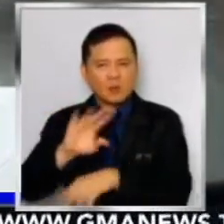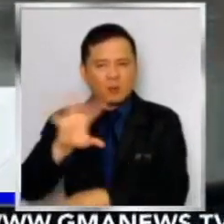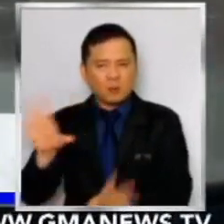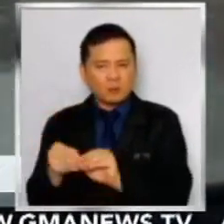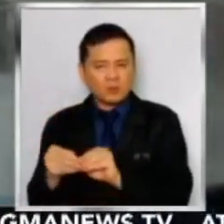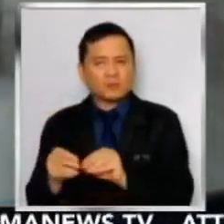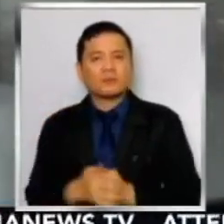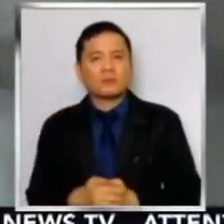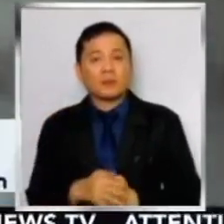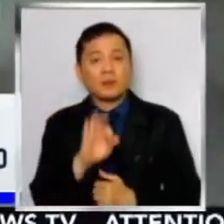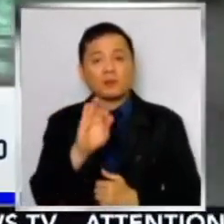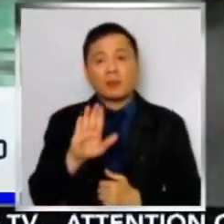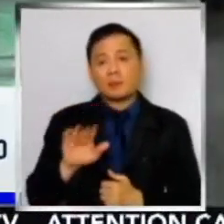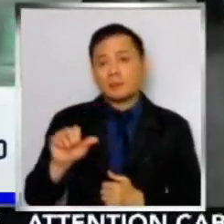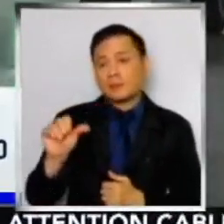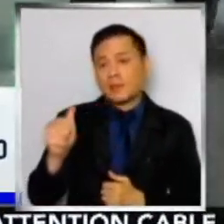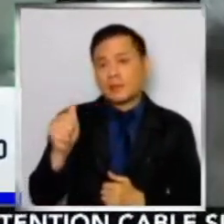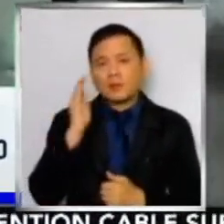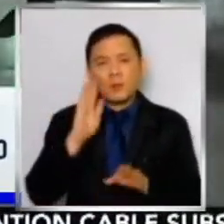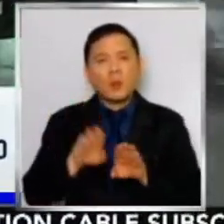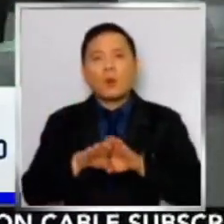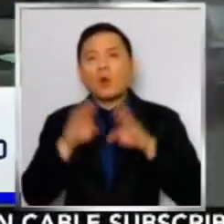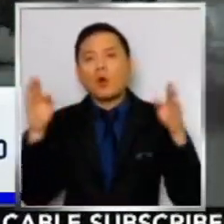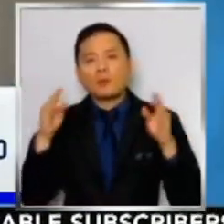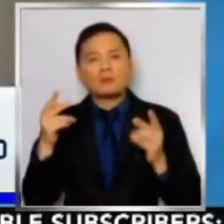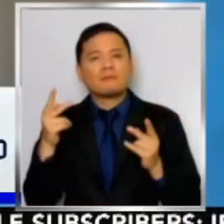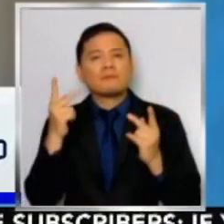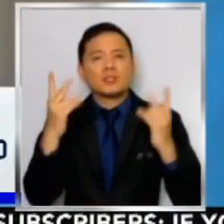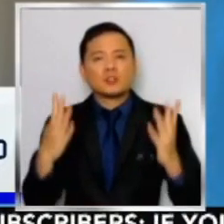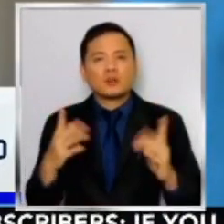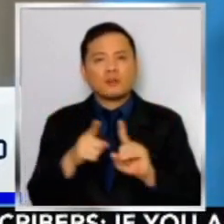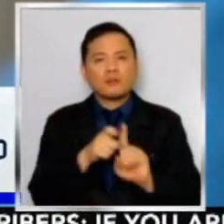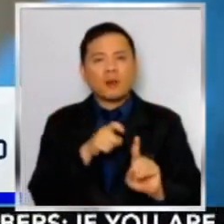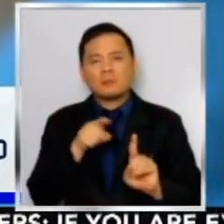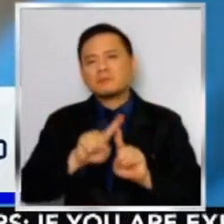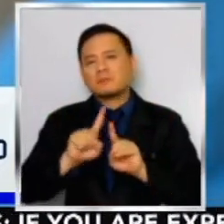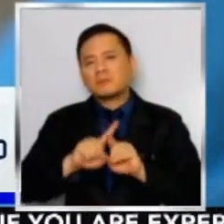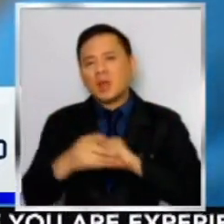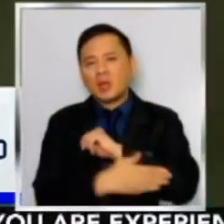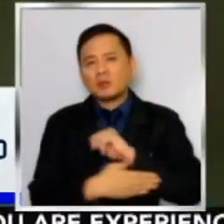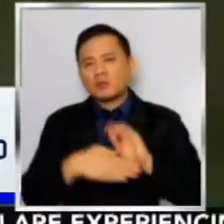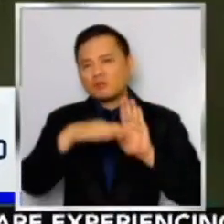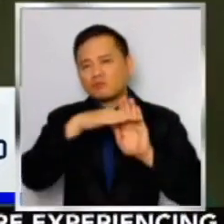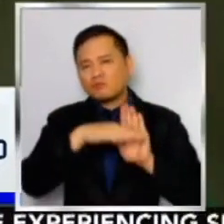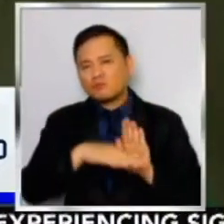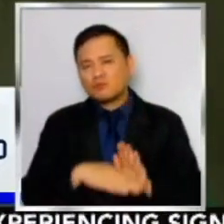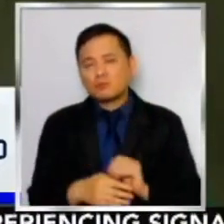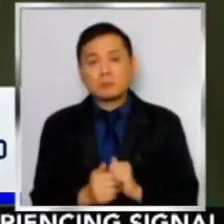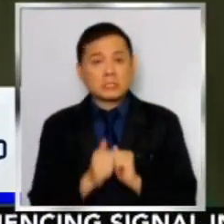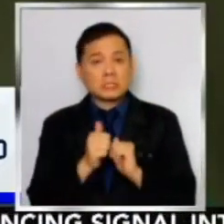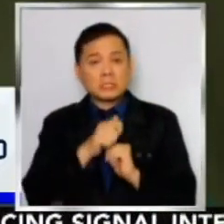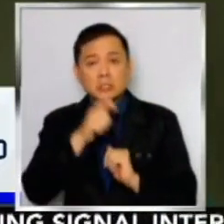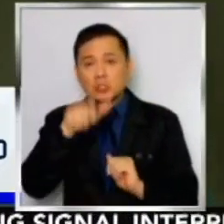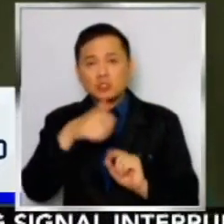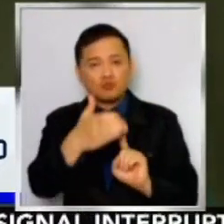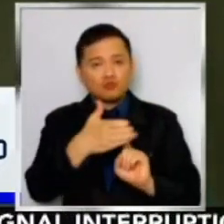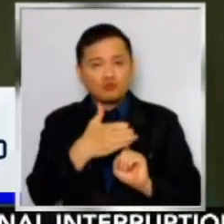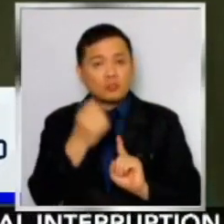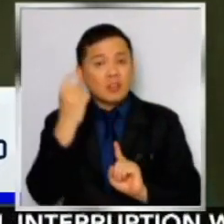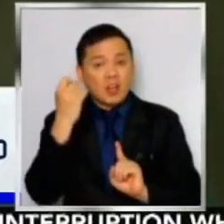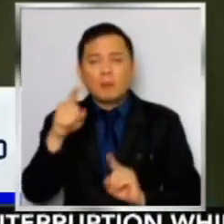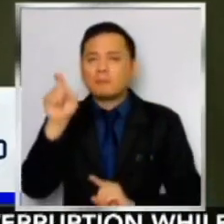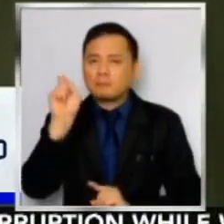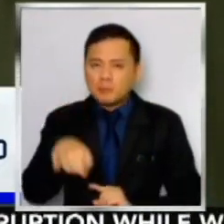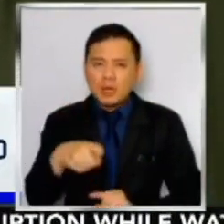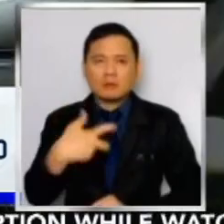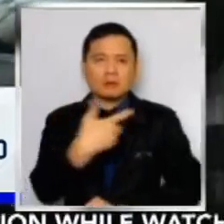bubuksan na rin ang Pilipinas sa mga turistang galing sa mga visa-free countries. Hindi na rin sila kailangan mag-quarantine basta't fully vaccinated at may negative